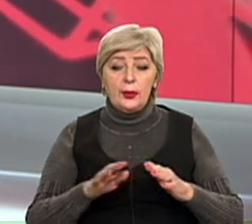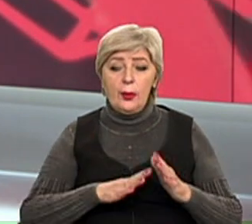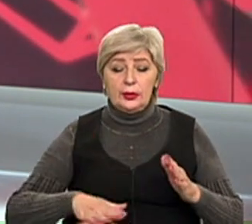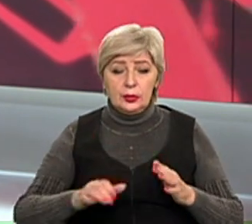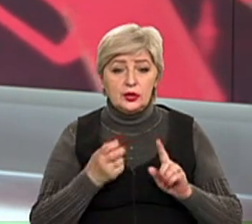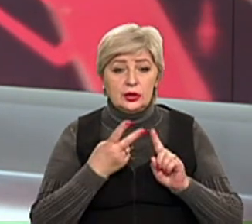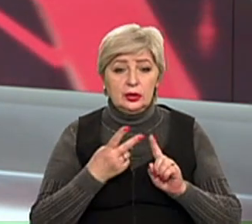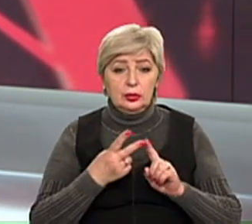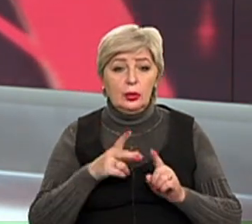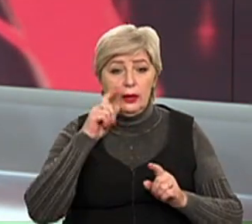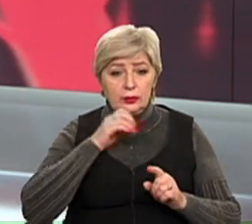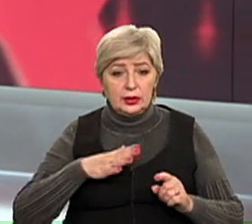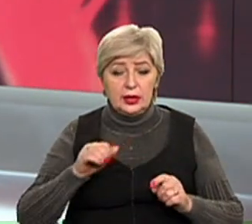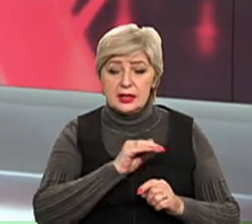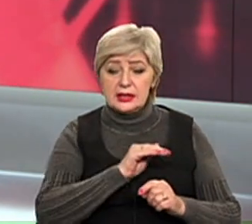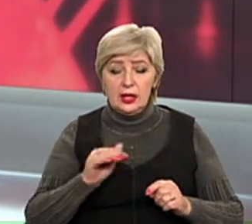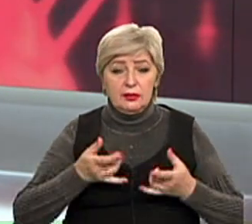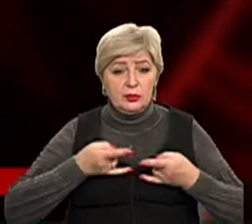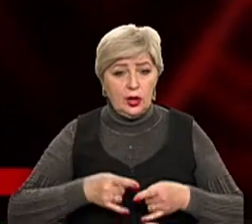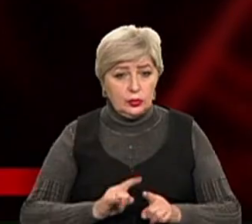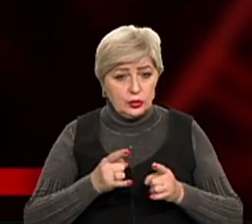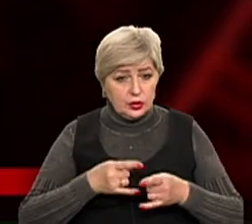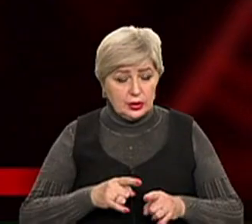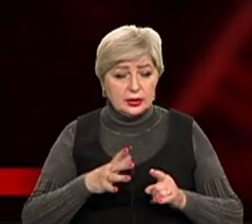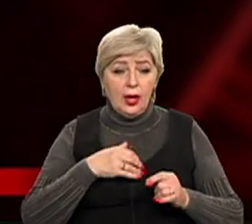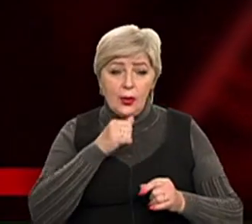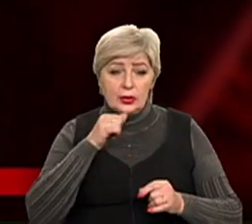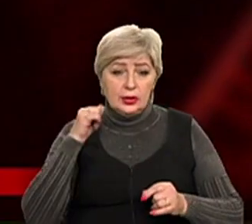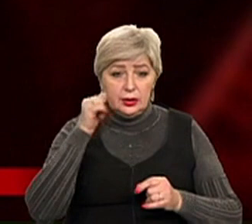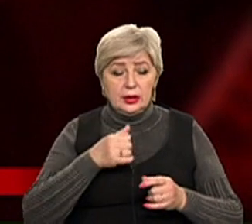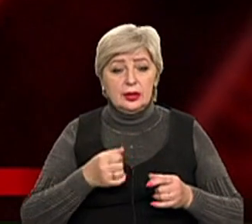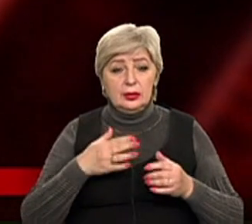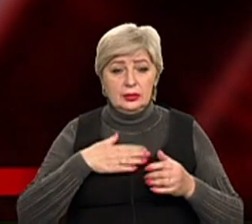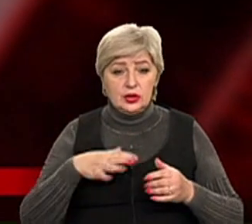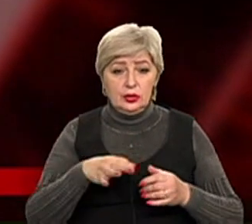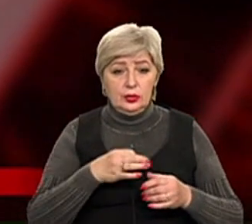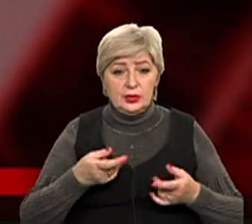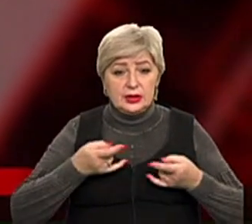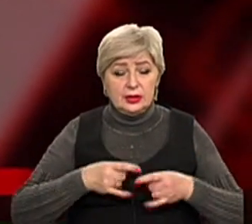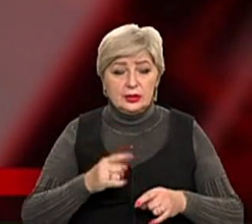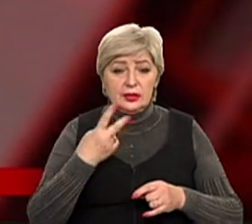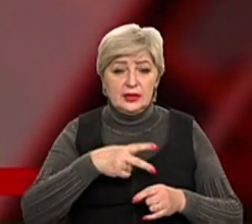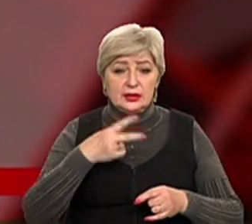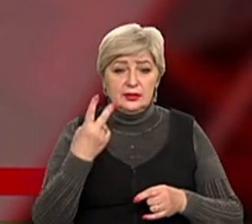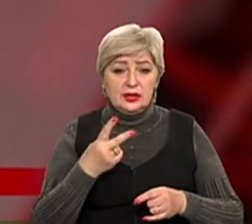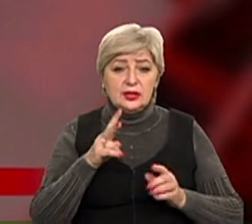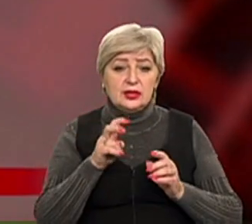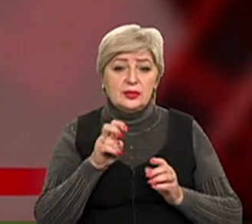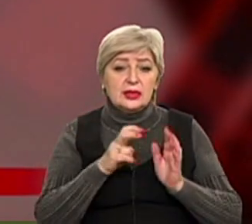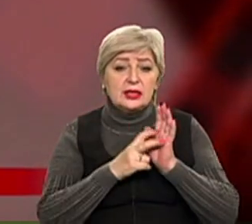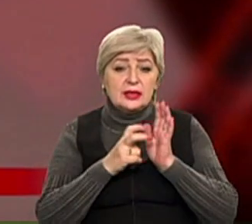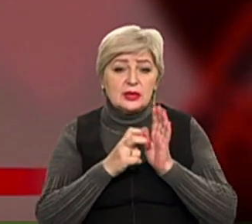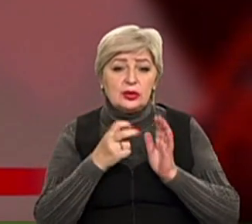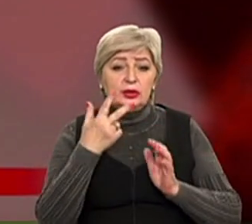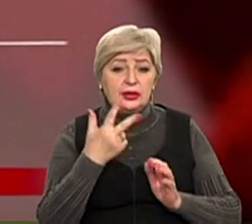Дніпропетровщина – друга в Україні за рівнем народжуваності. Торік у нашій області з'явилося на світ 22 703 немовляти. Про